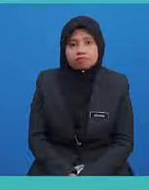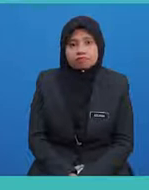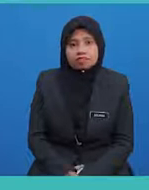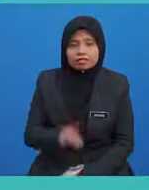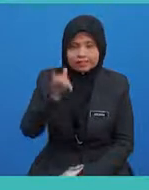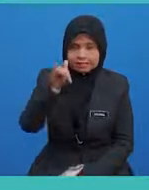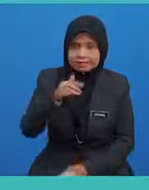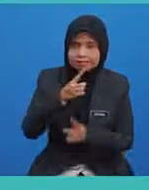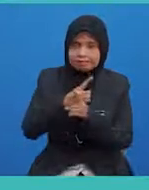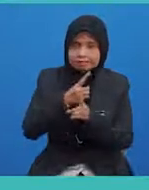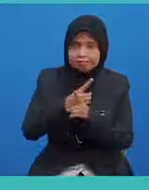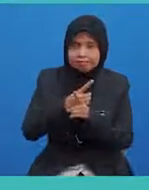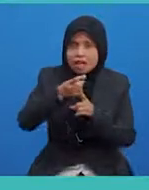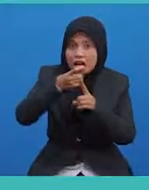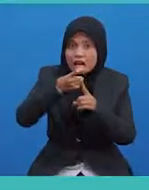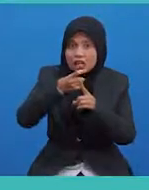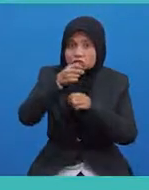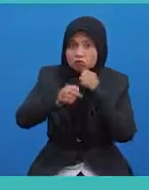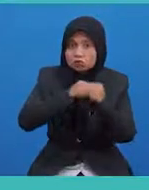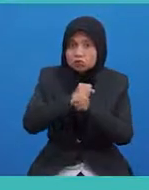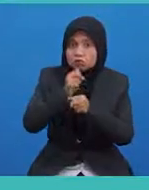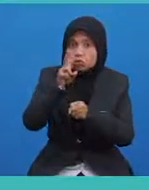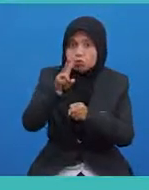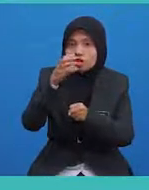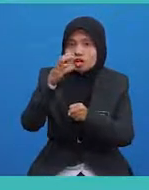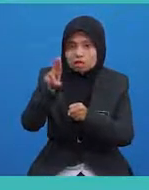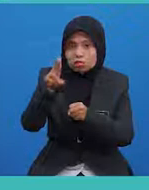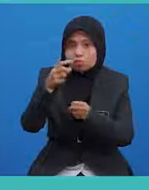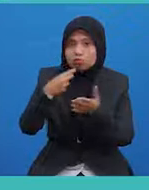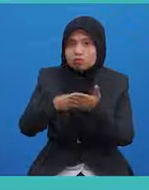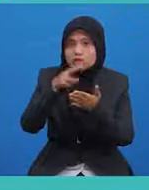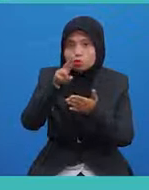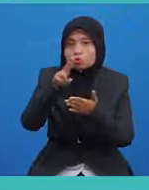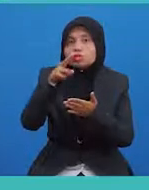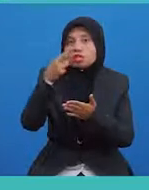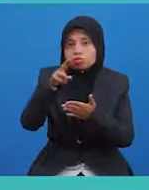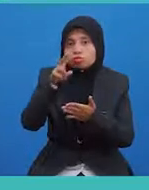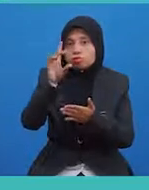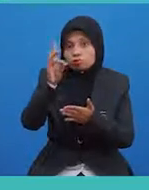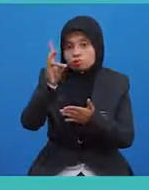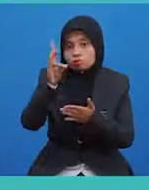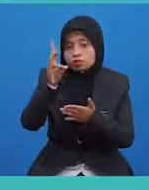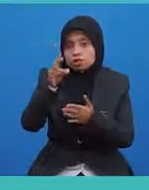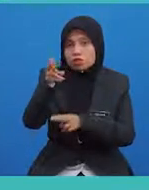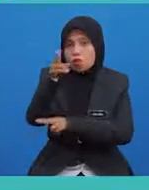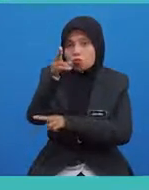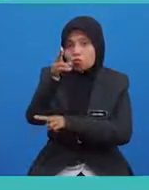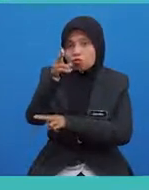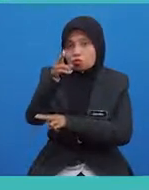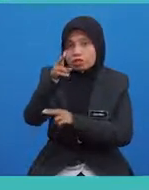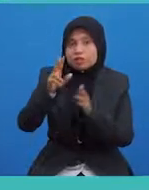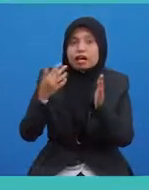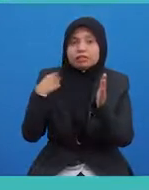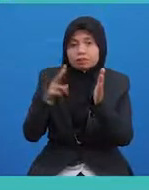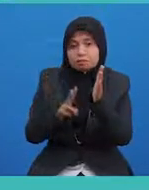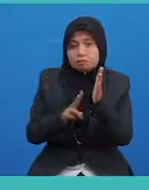Ya, betul. Dari tahun 2000 hingga tahun 2017, keluasan hutan Malaysia menunjukkan pola